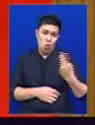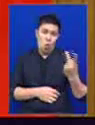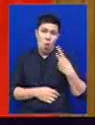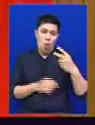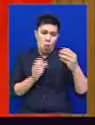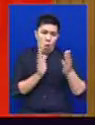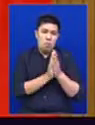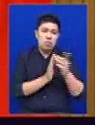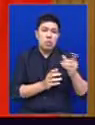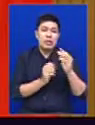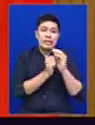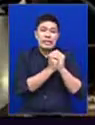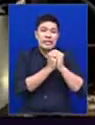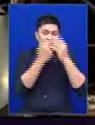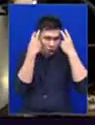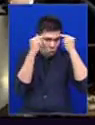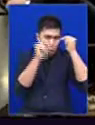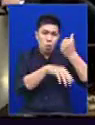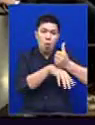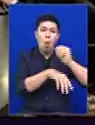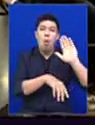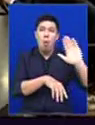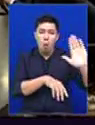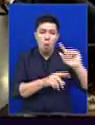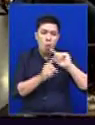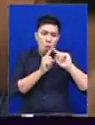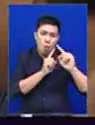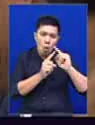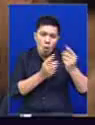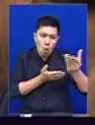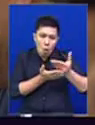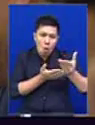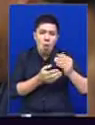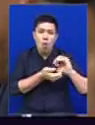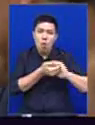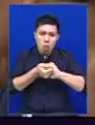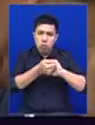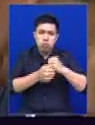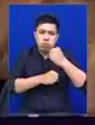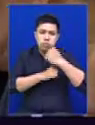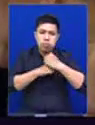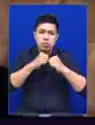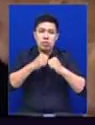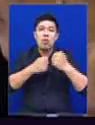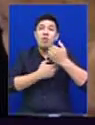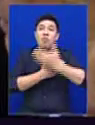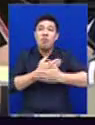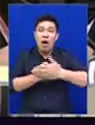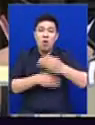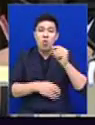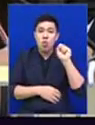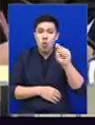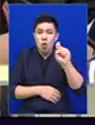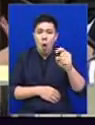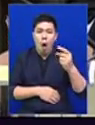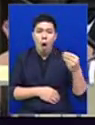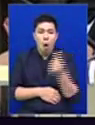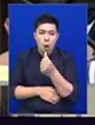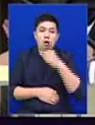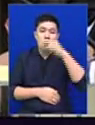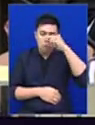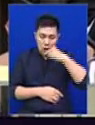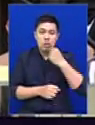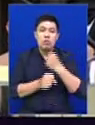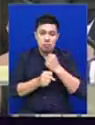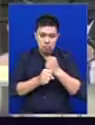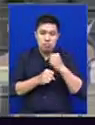กับนายหลี่เค่อเฉียงนายกรัฐมนตรีจีนว่าได้หารือถึงความร่วมมือในการก่อสร้างรถไฟความเร็วสูงโดยสรุปว่าไทยจะดำเนิน